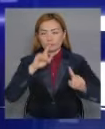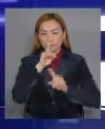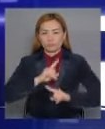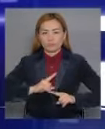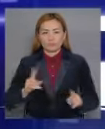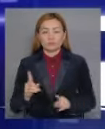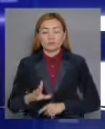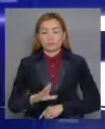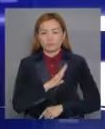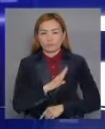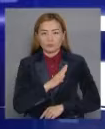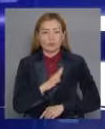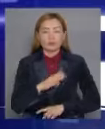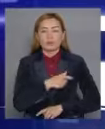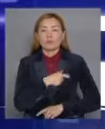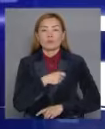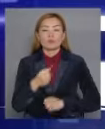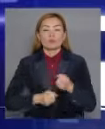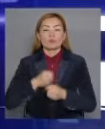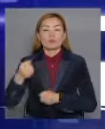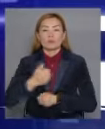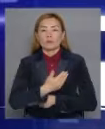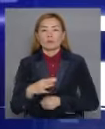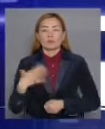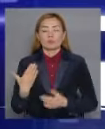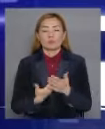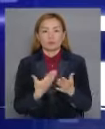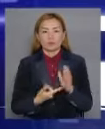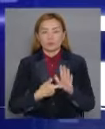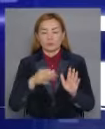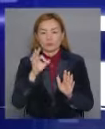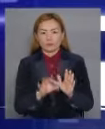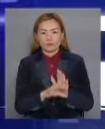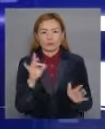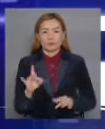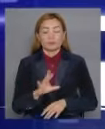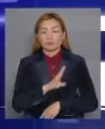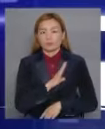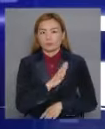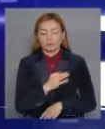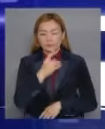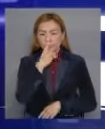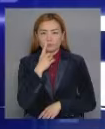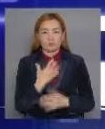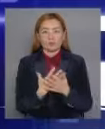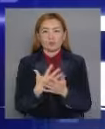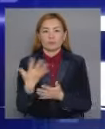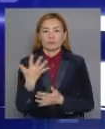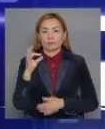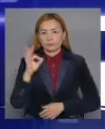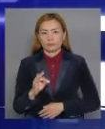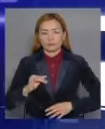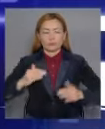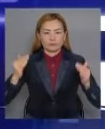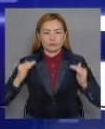де есте қалды. Мәжіліске өту үшін партиялар бұрын кем дегенде 7% дауыс жинау керек болса, биыл бұл көрсеткіш 5%-ға